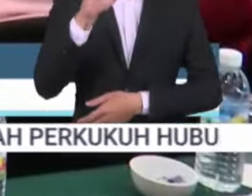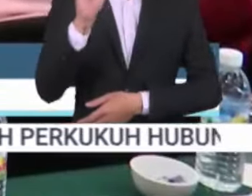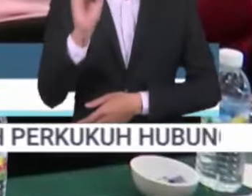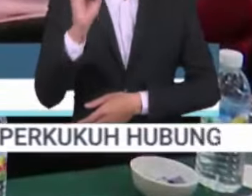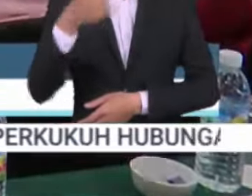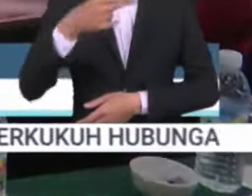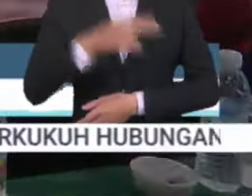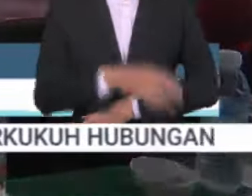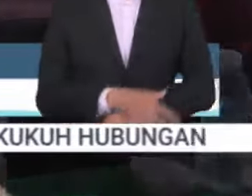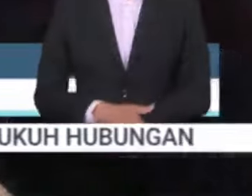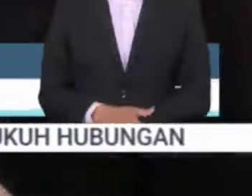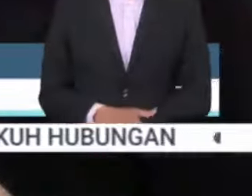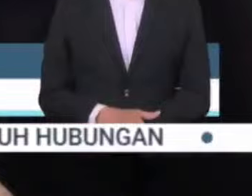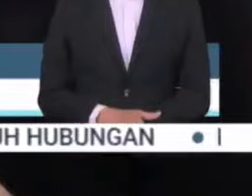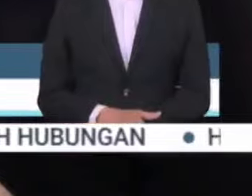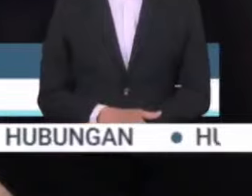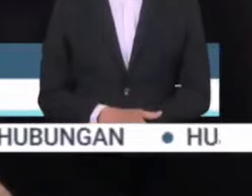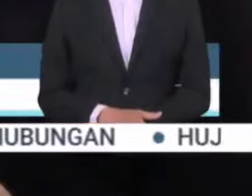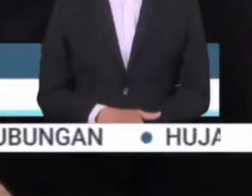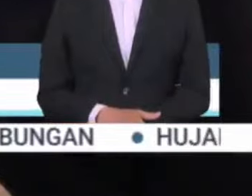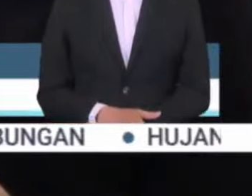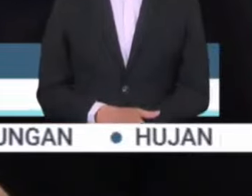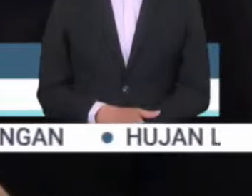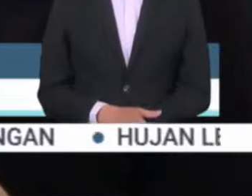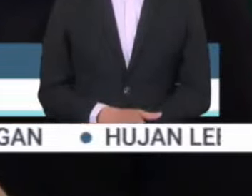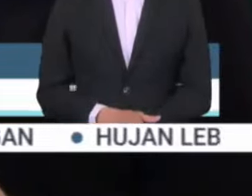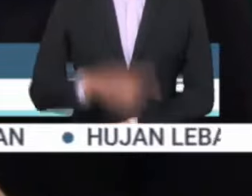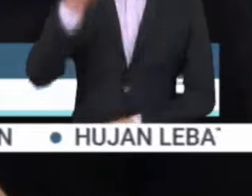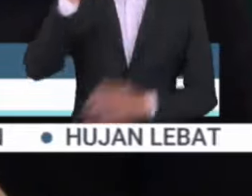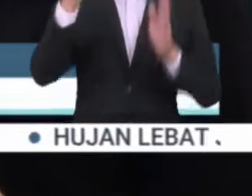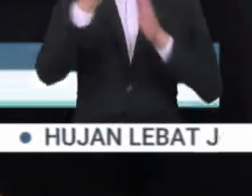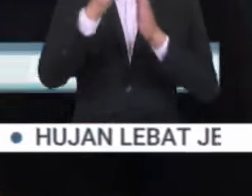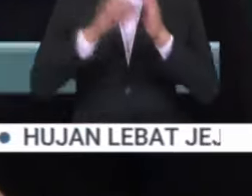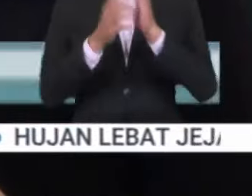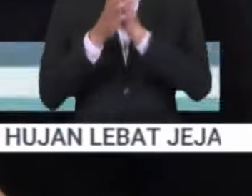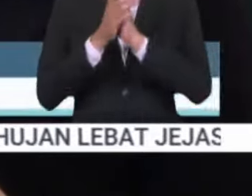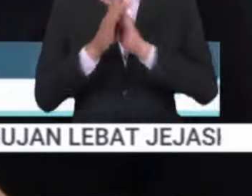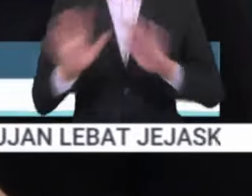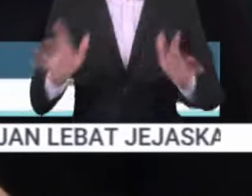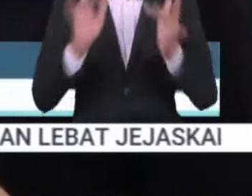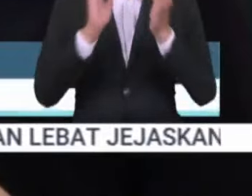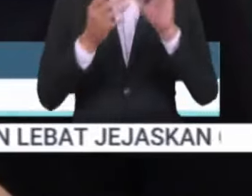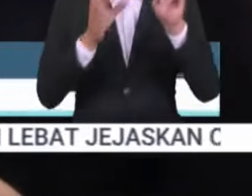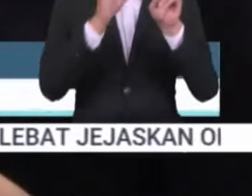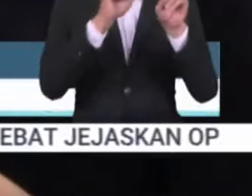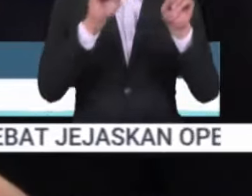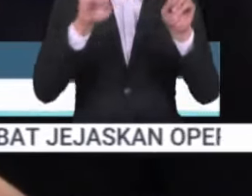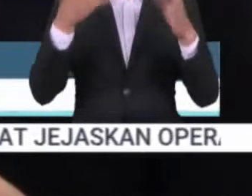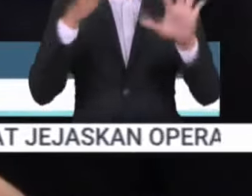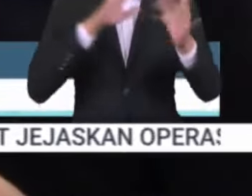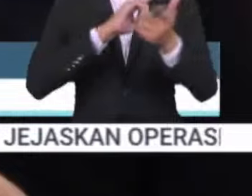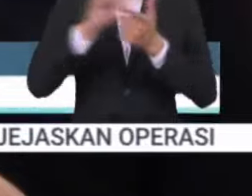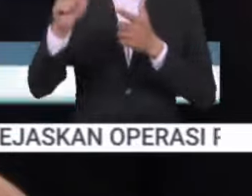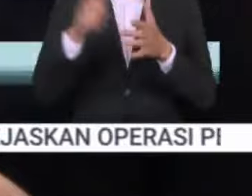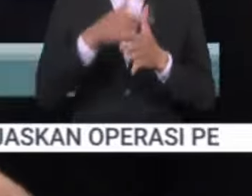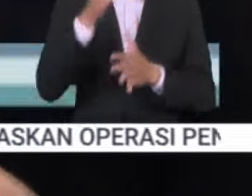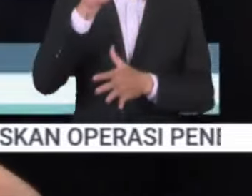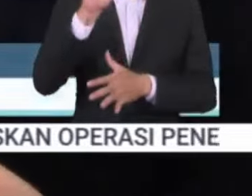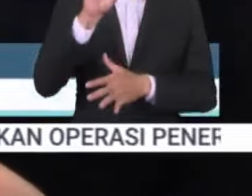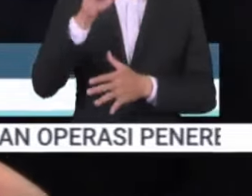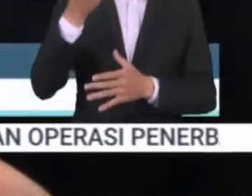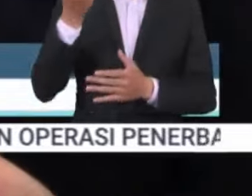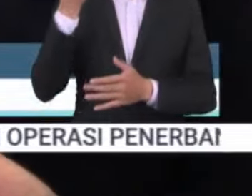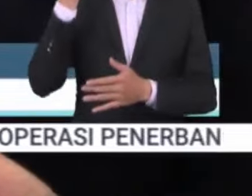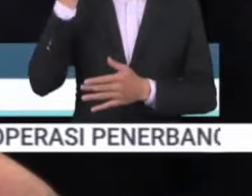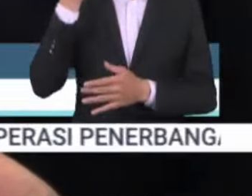ini. Perangan kepada Akta Keselamatan Cyber 2024 yang telah diluluskan pada Ogos 2024